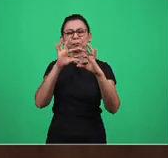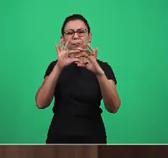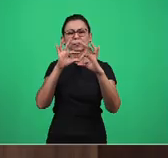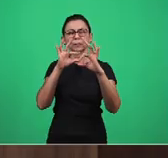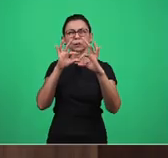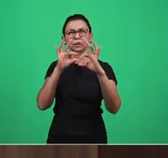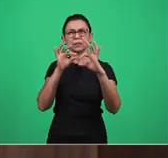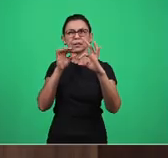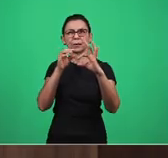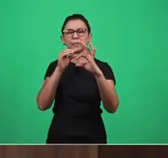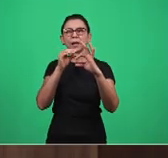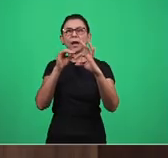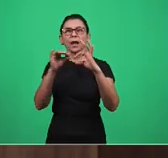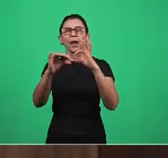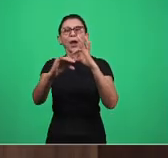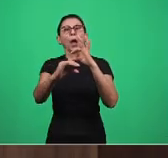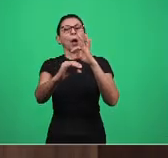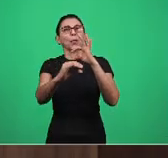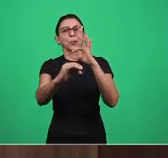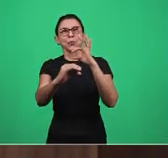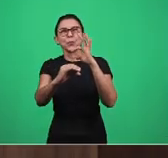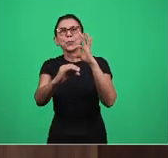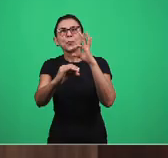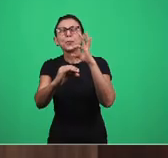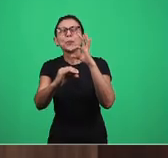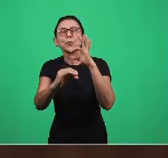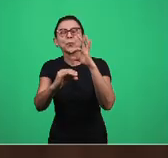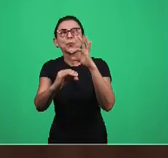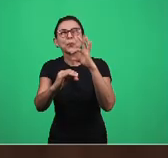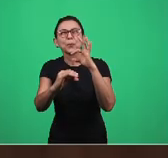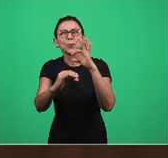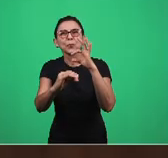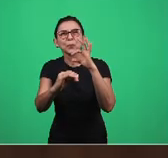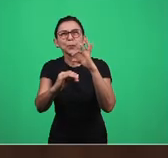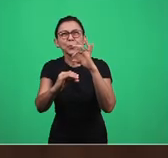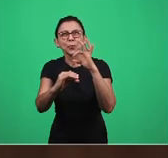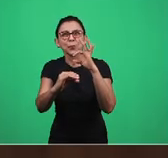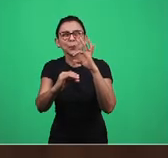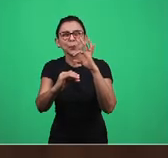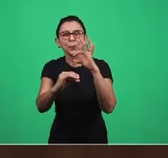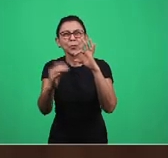Nous allons jouer la note La. 1, 2, 3, 4.